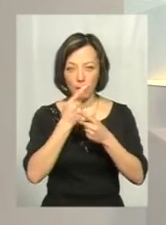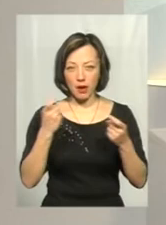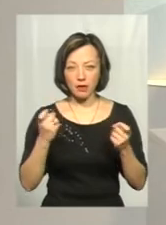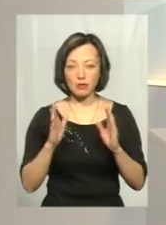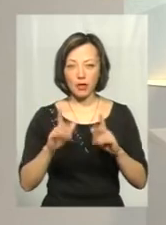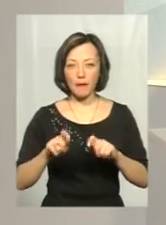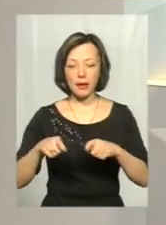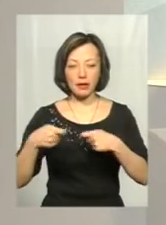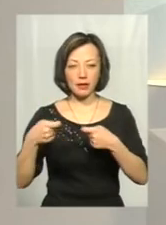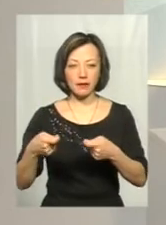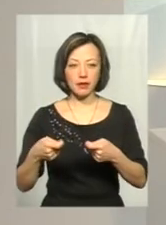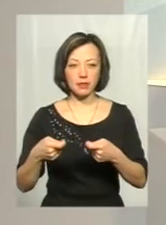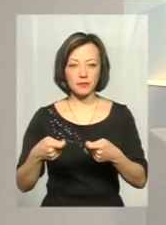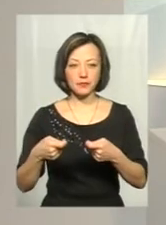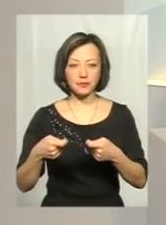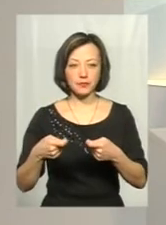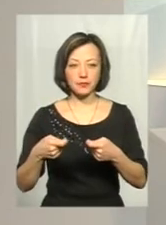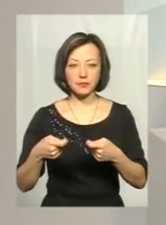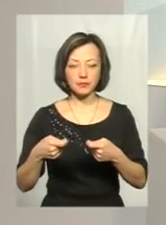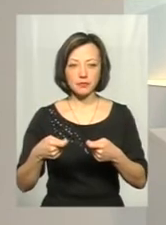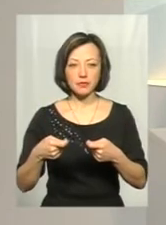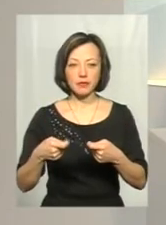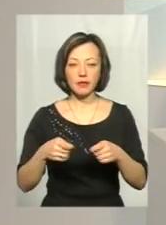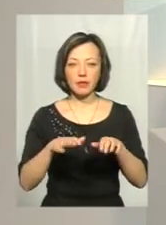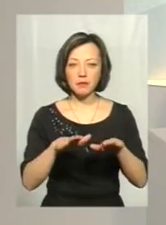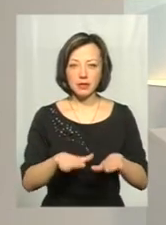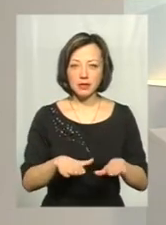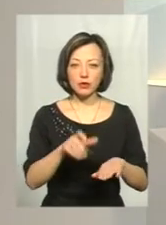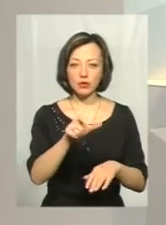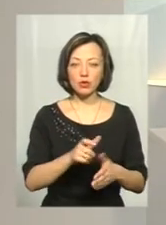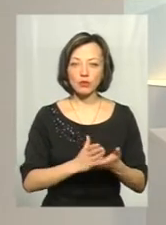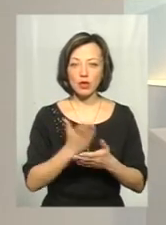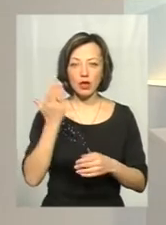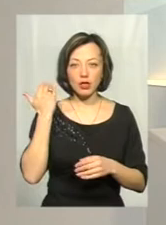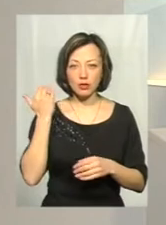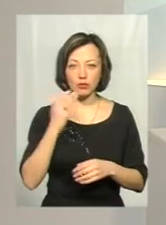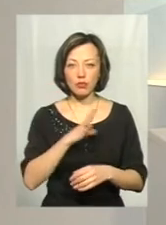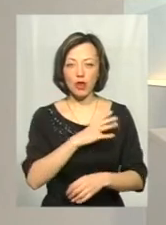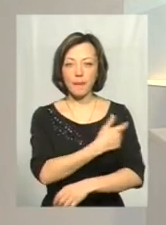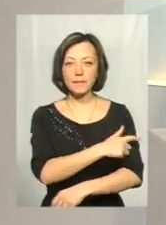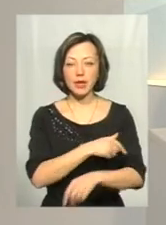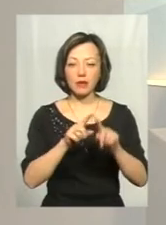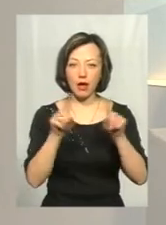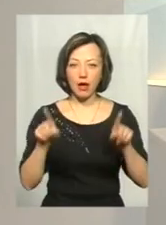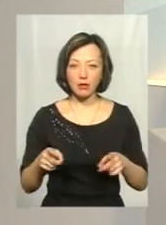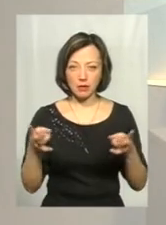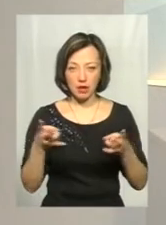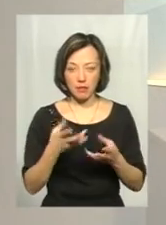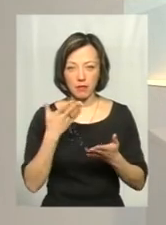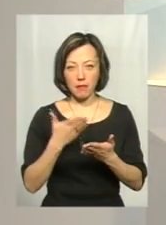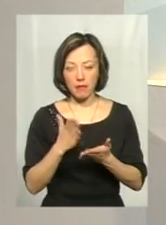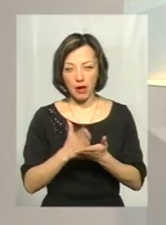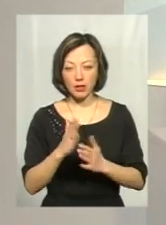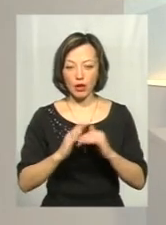буде передаватись з місця, де людина обслуговувалась раніше, в неї була медкарта, її потрібно мати на руках,